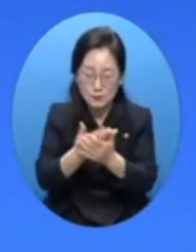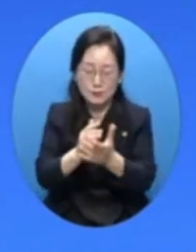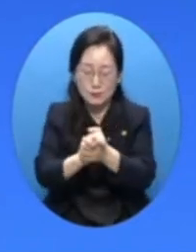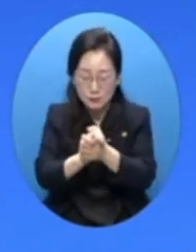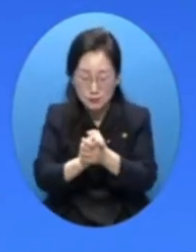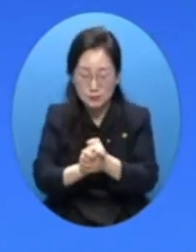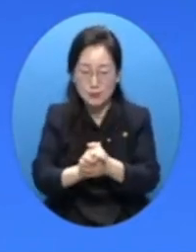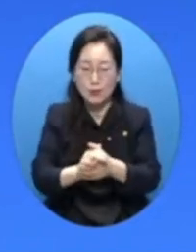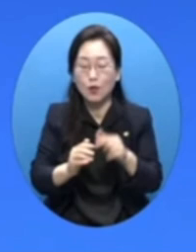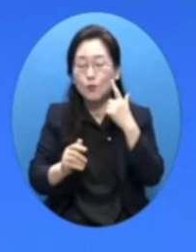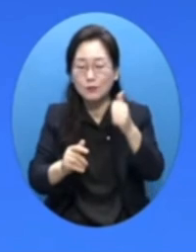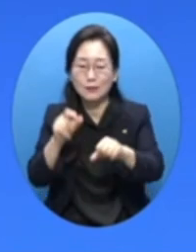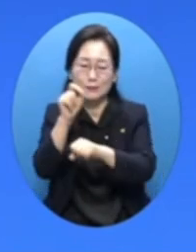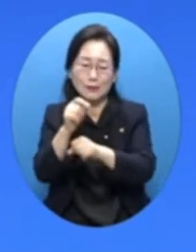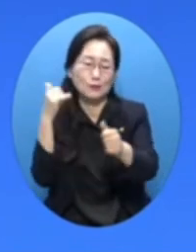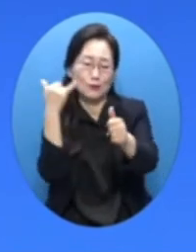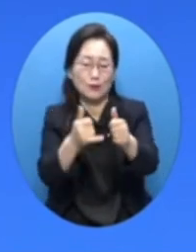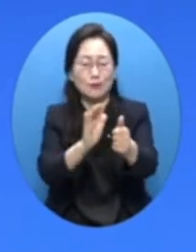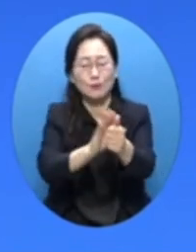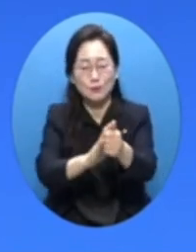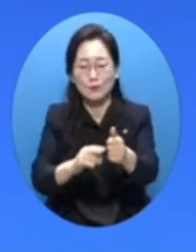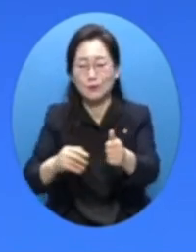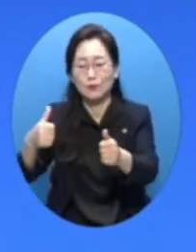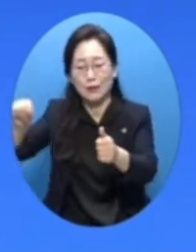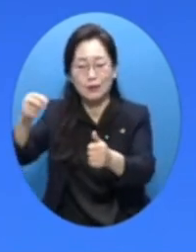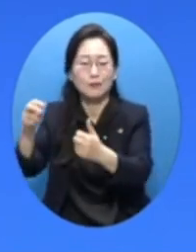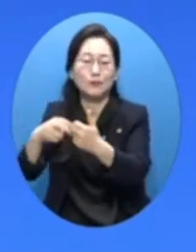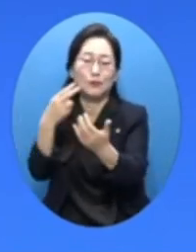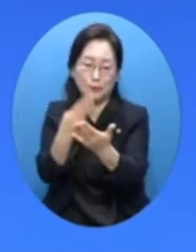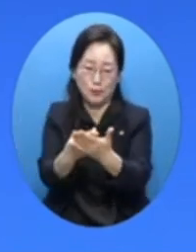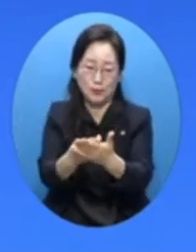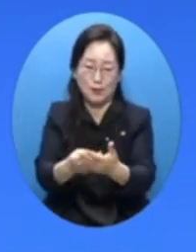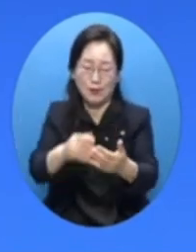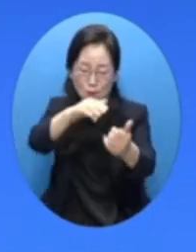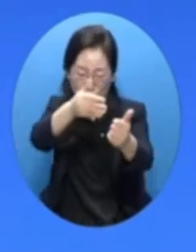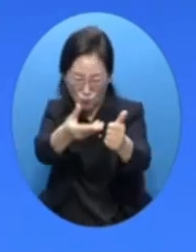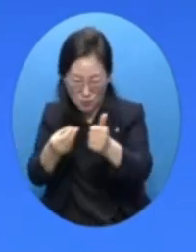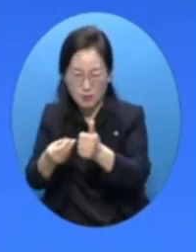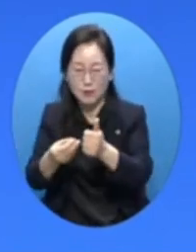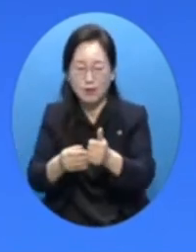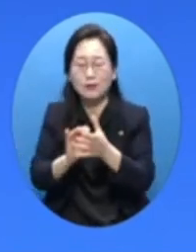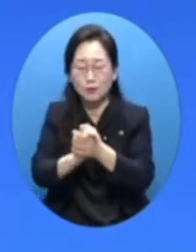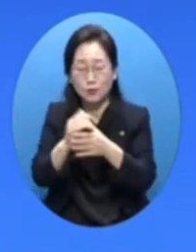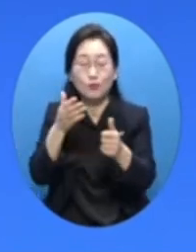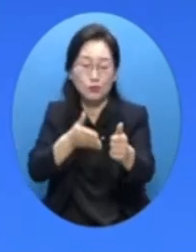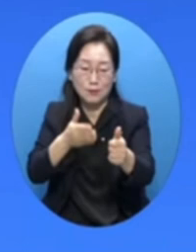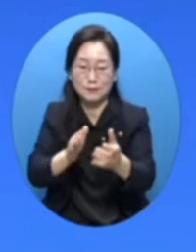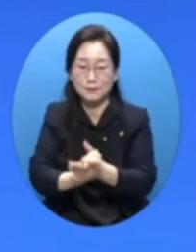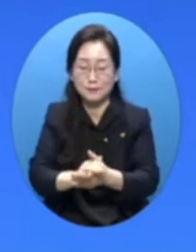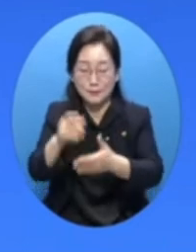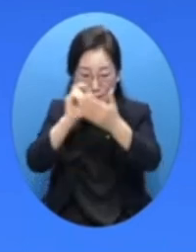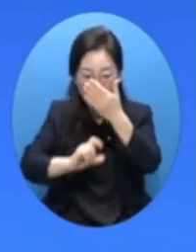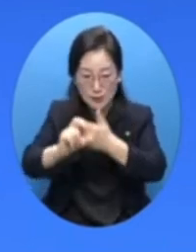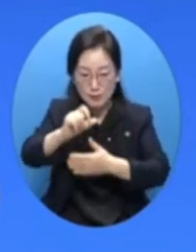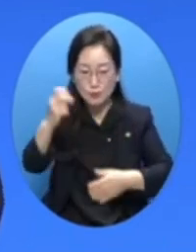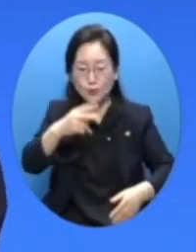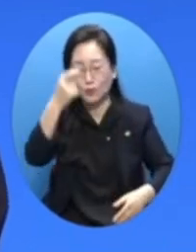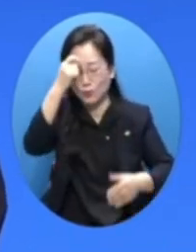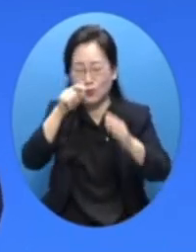사무실에 전화했어요. 목사님 우리 아들이 병원에 입원했는데 좀 우리 아들 위해서 기도해 주세요. 다음날 아침에 또 교회